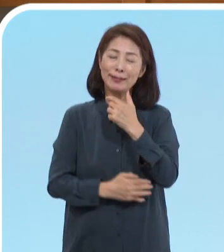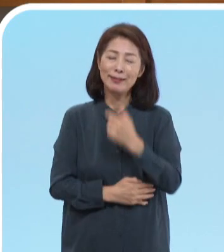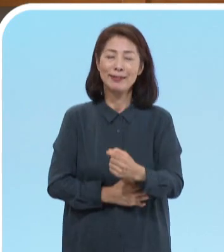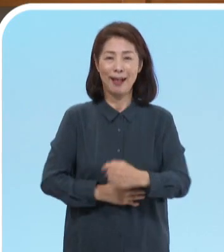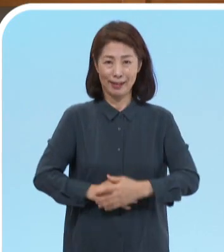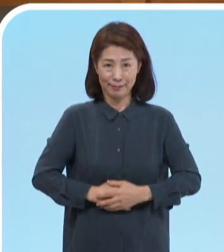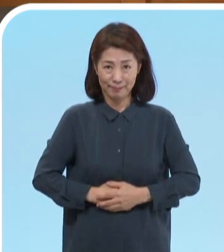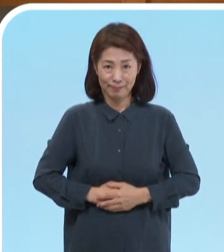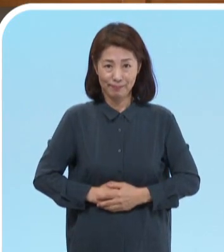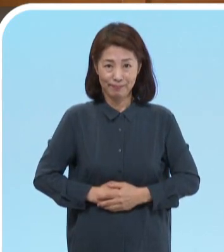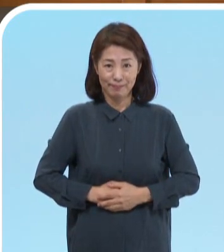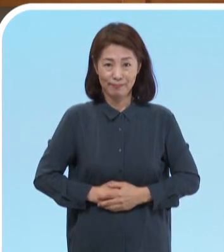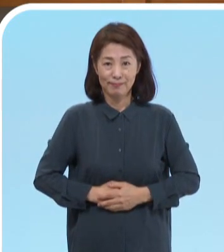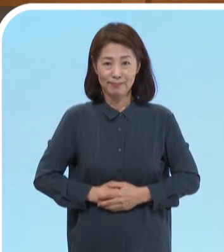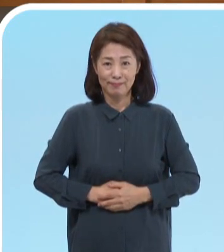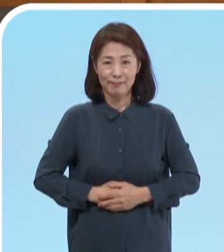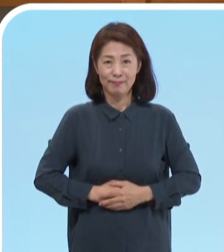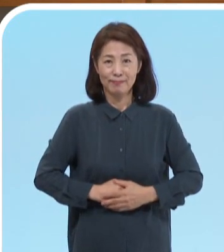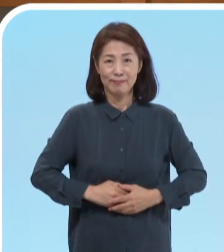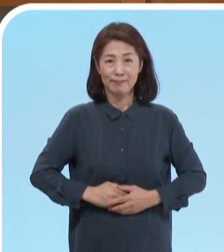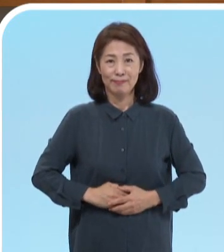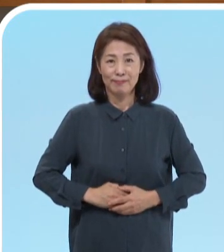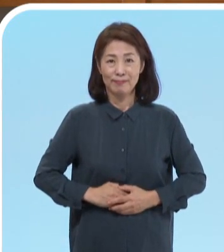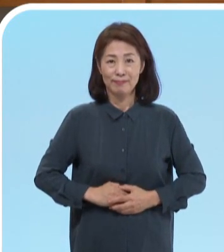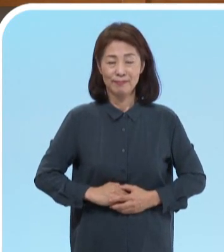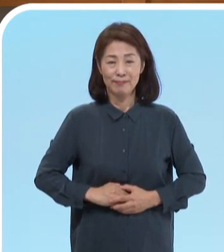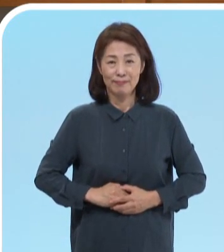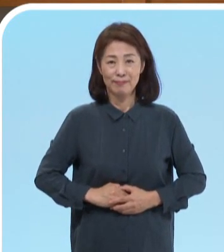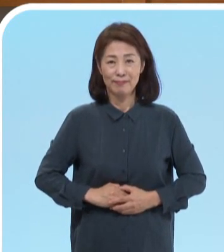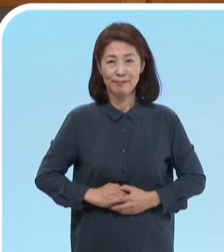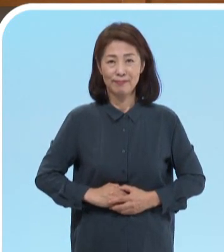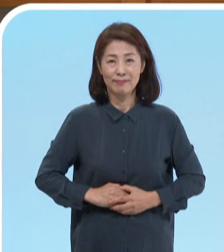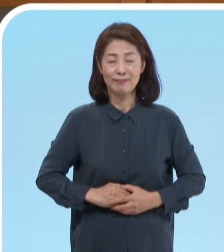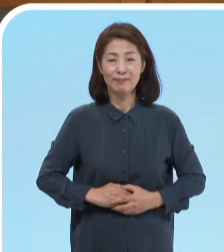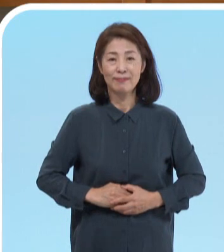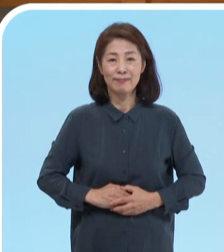と思いがありましたので、使うようになりました。